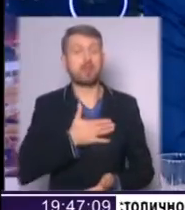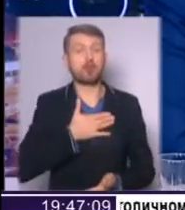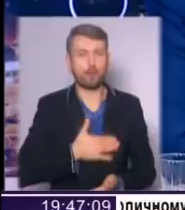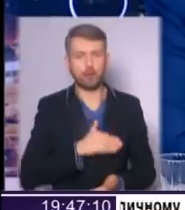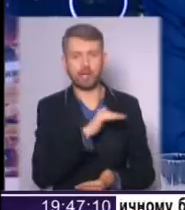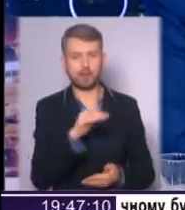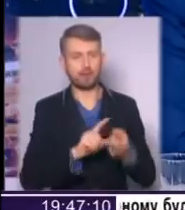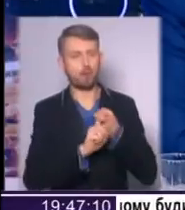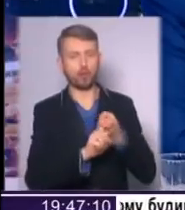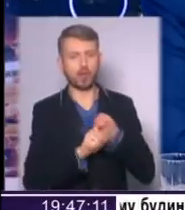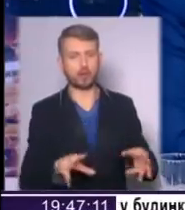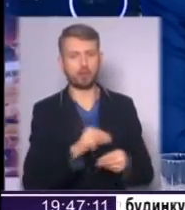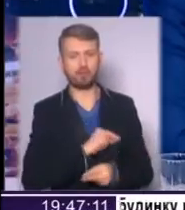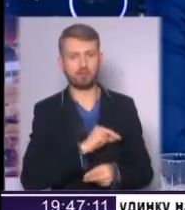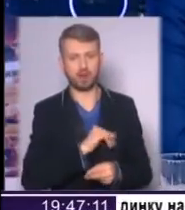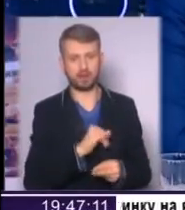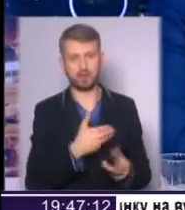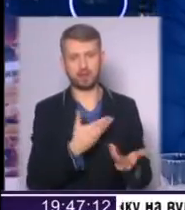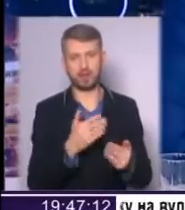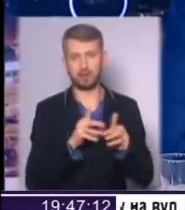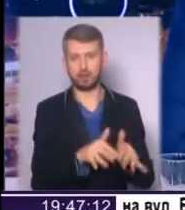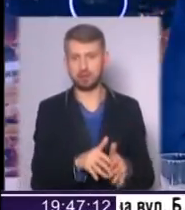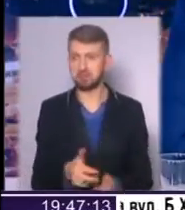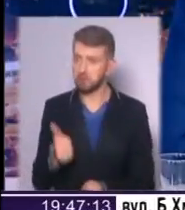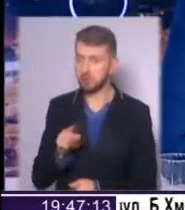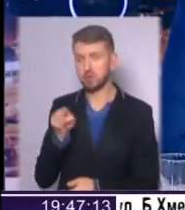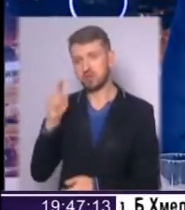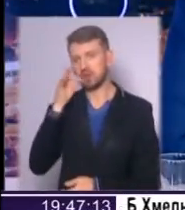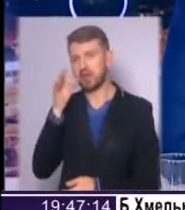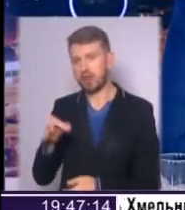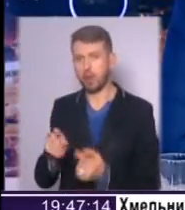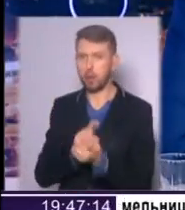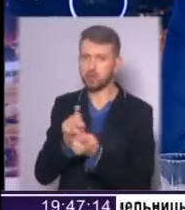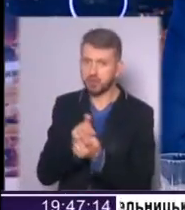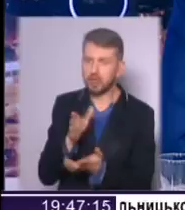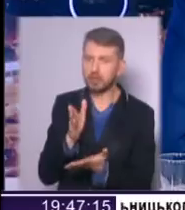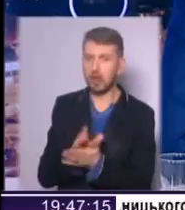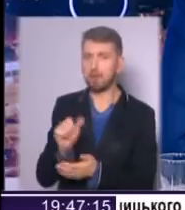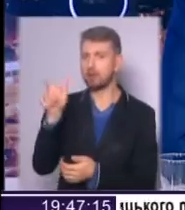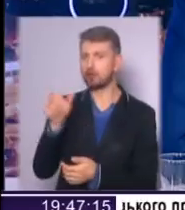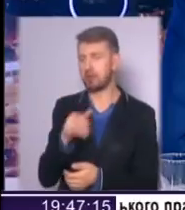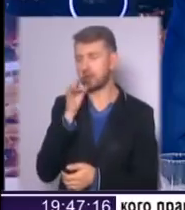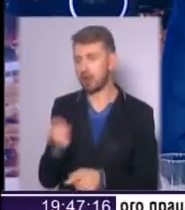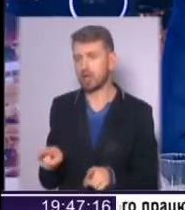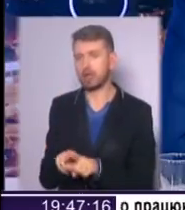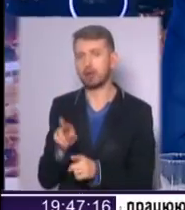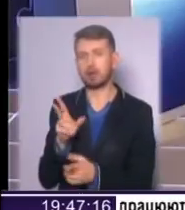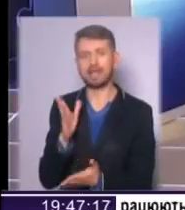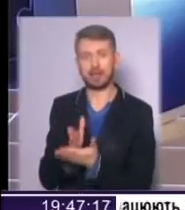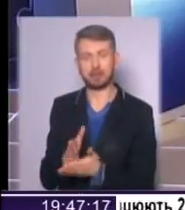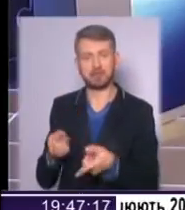рівнем контакту, співпраці і взаємодії. Ну, це добре, що ви бачите, сказали, бо чутки є чутки, а перша особа сказала так, як воно є